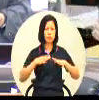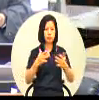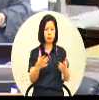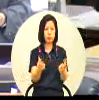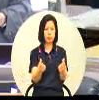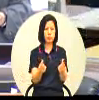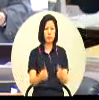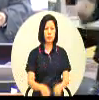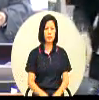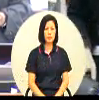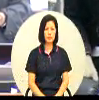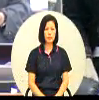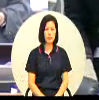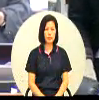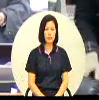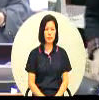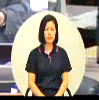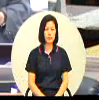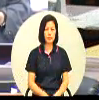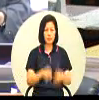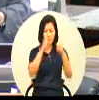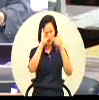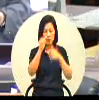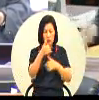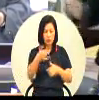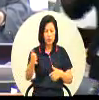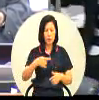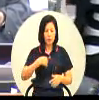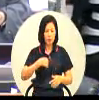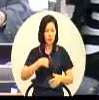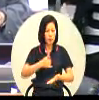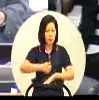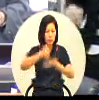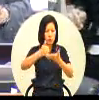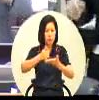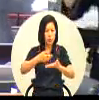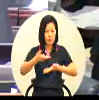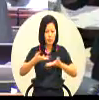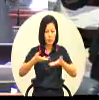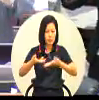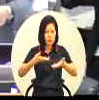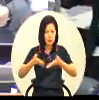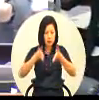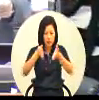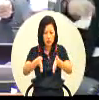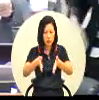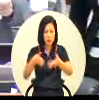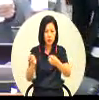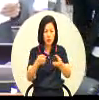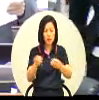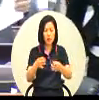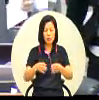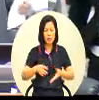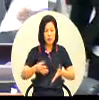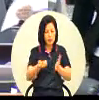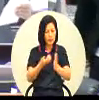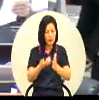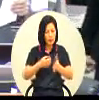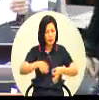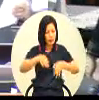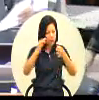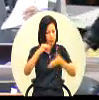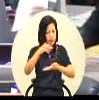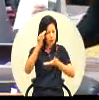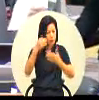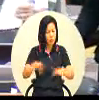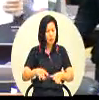长，请坐。 我对你很尊重， 是 哦，我们都就事论事。 是啊， 我刚有跟席言提到，咱观音